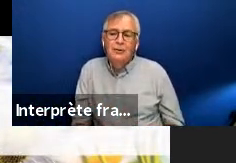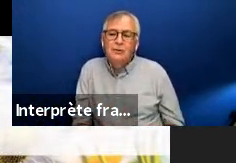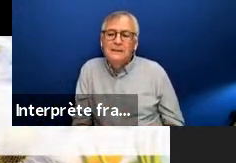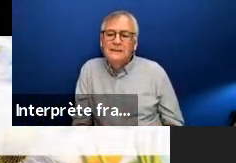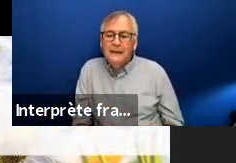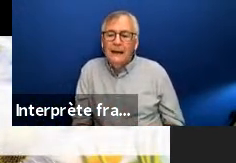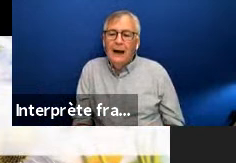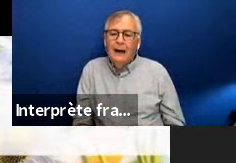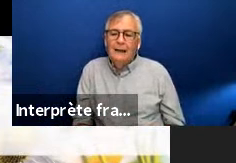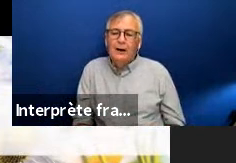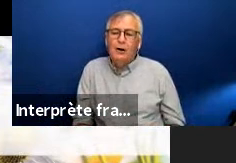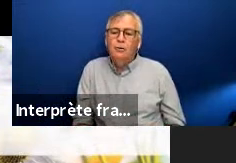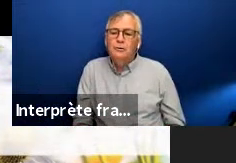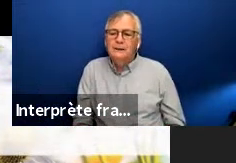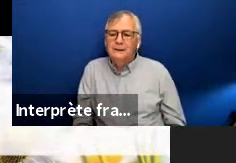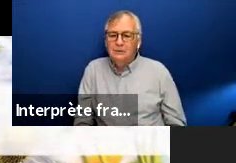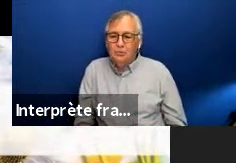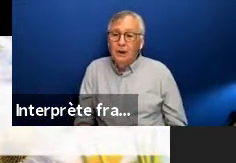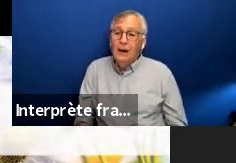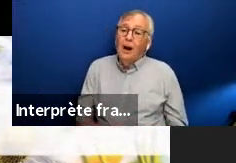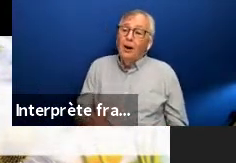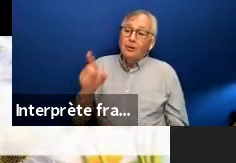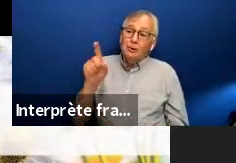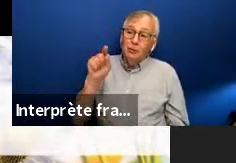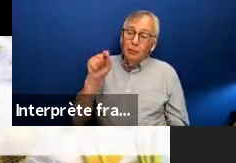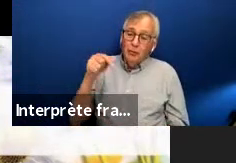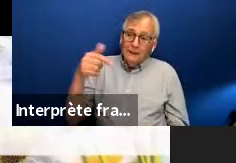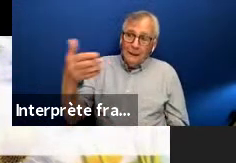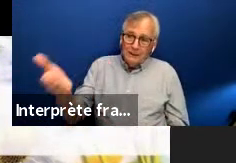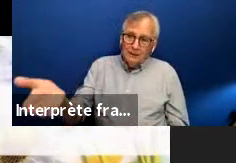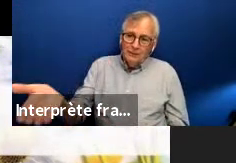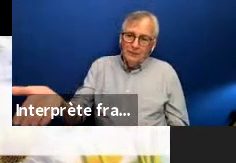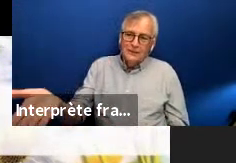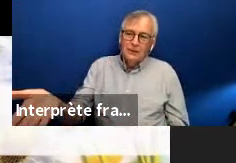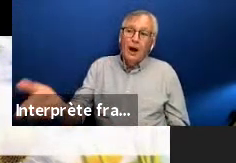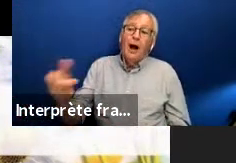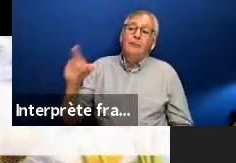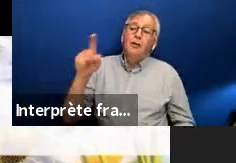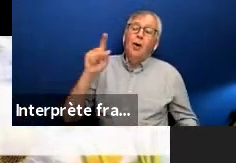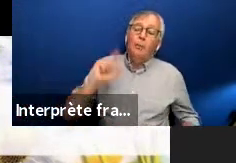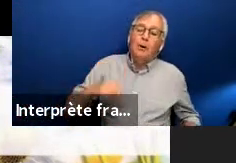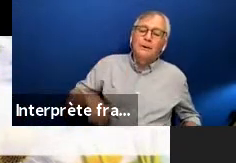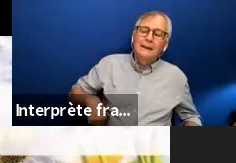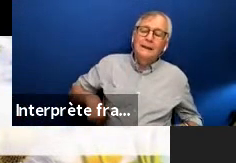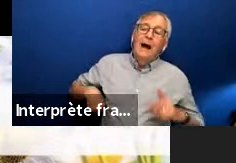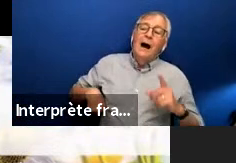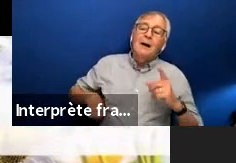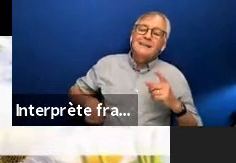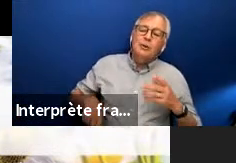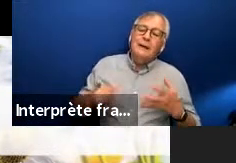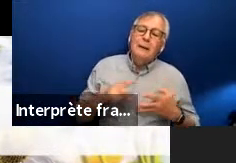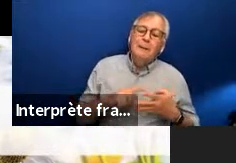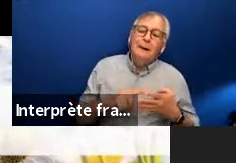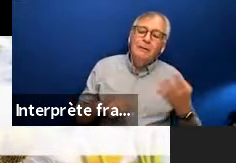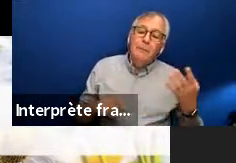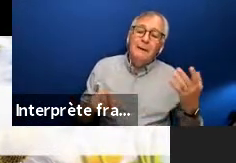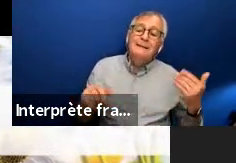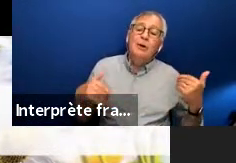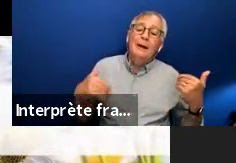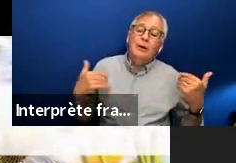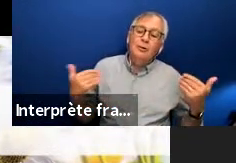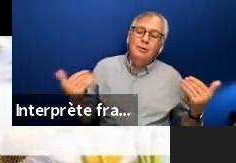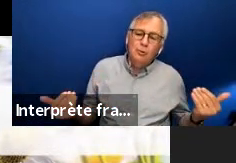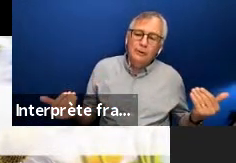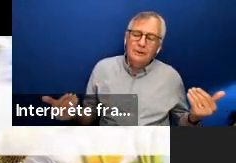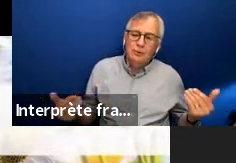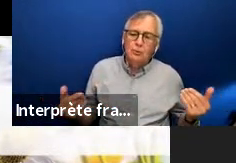qui sont utilisés à la communauté des sourds. Lorsque vous voyez des personnes faire ça, vous comprenez, c'est un élément qui fait partie